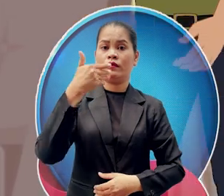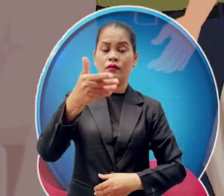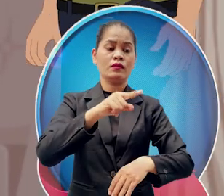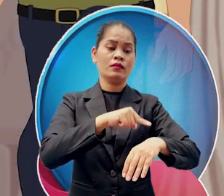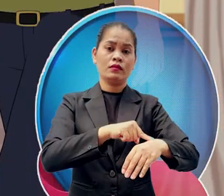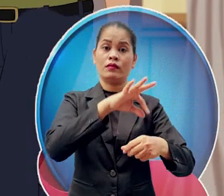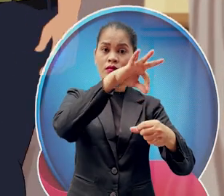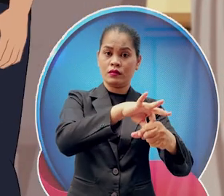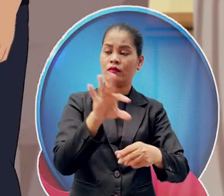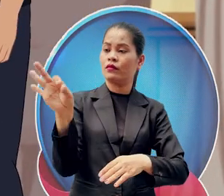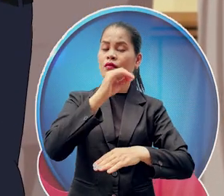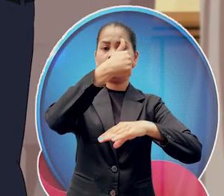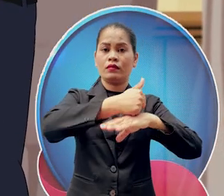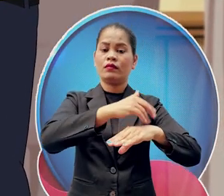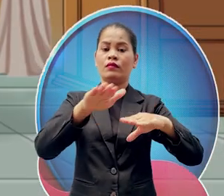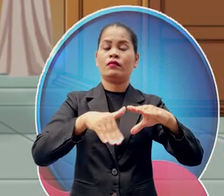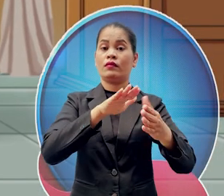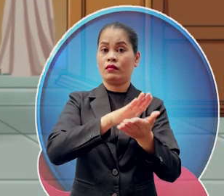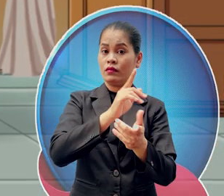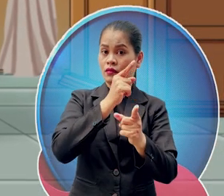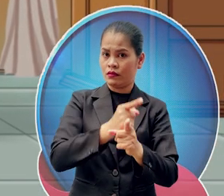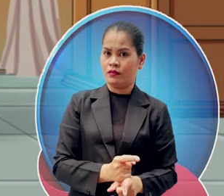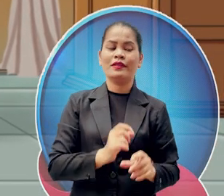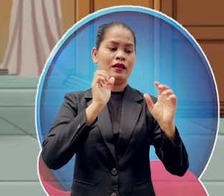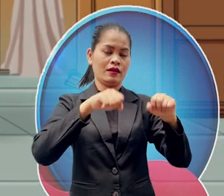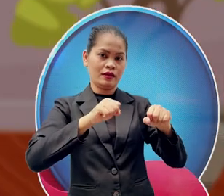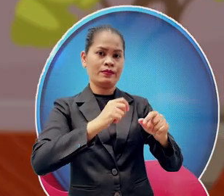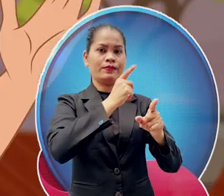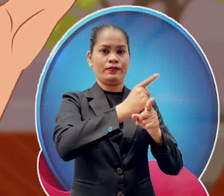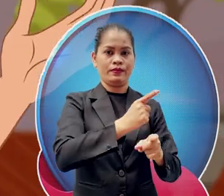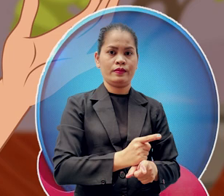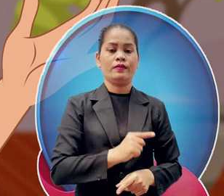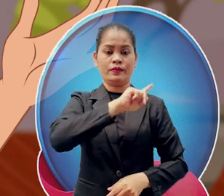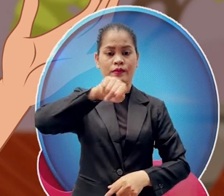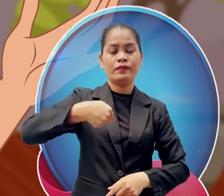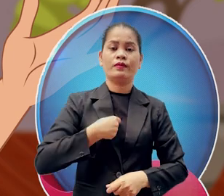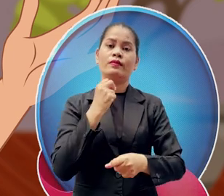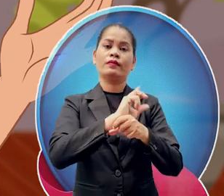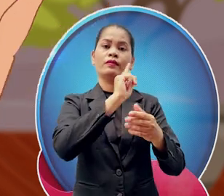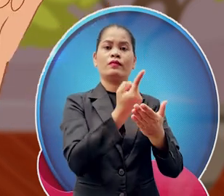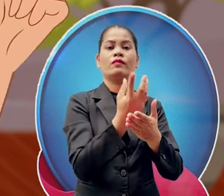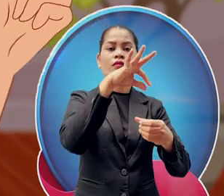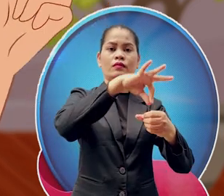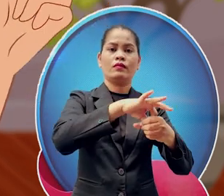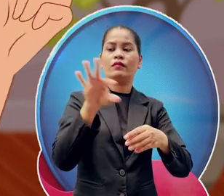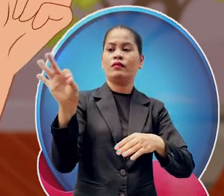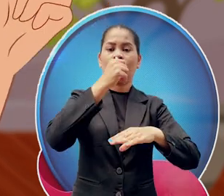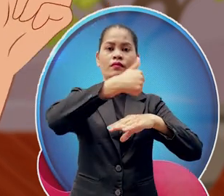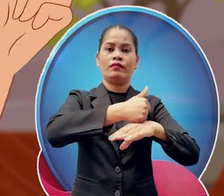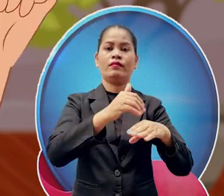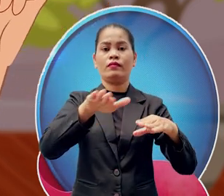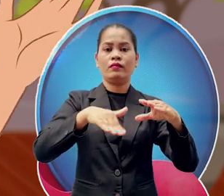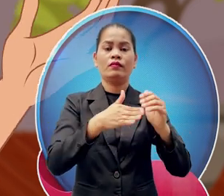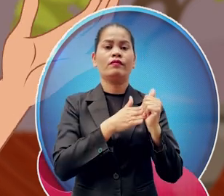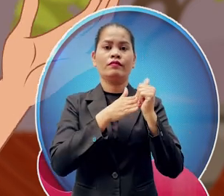ឆ្នាំក្រោយដល់ពេលបោះឆ្នោតជ្រើសរើសក្រុមប្រឹក្សាឃុំសង្កាត់ឲ្យណាអូន ចាបងយើងត្រូវបោះឆ្នោតជ្រើសរើសមេឃុំឬចៅសង្